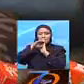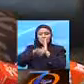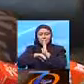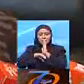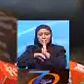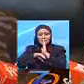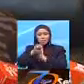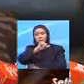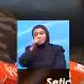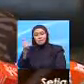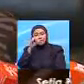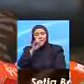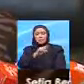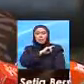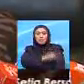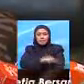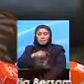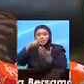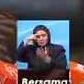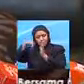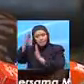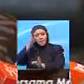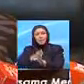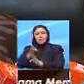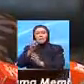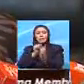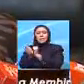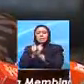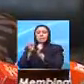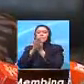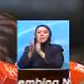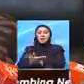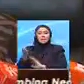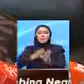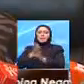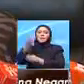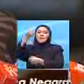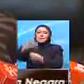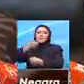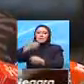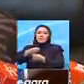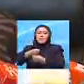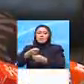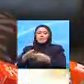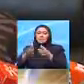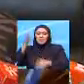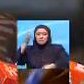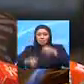ini untuk memilih bidang sukan sebagai satu bidang kerjaya. Kalau